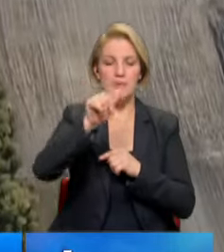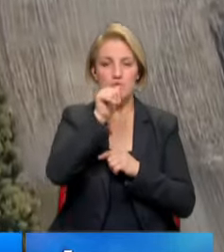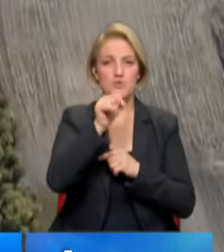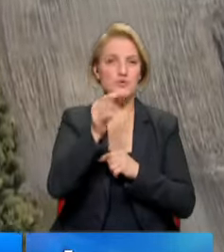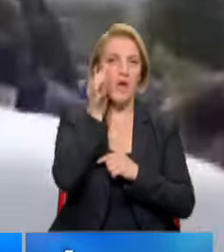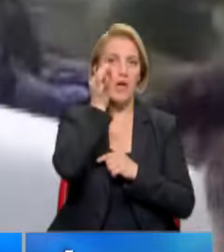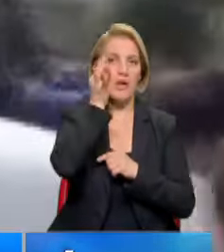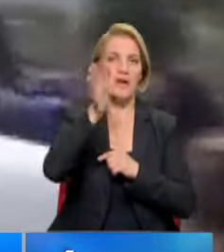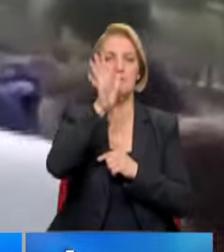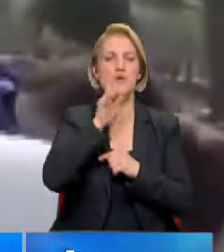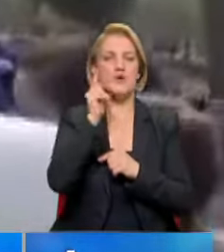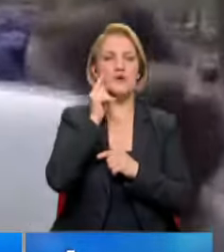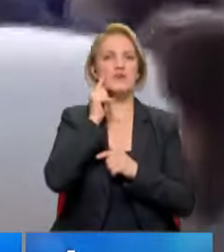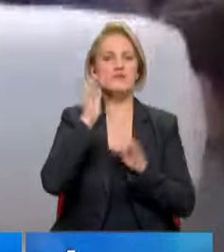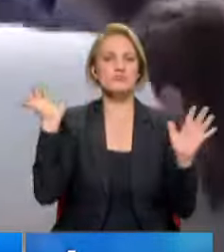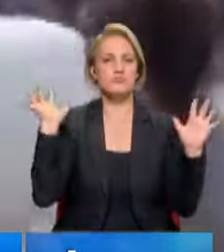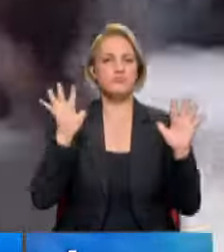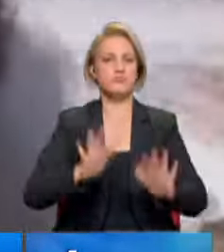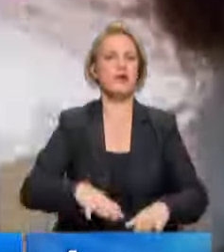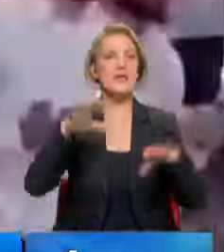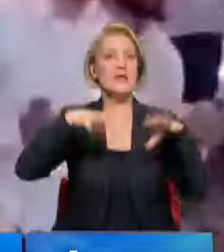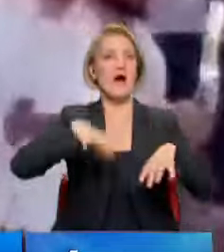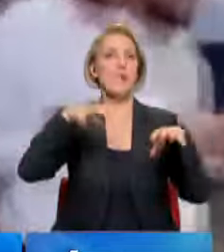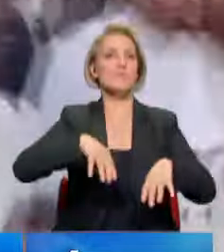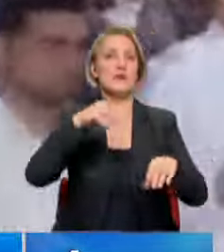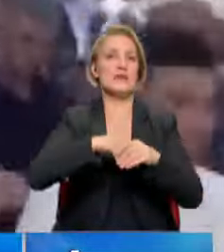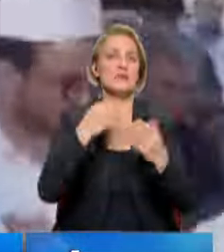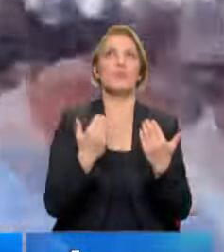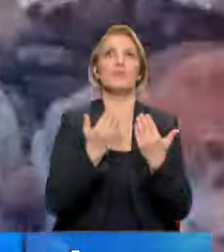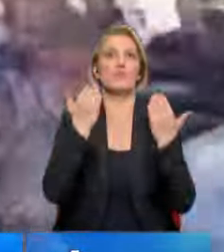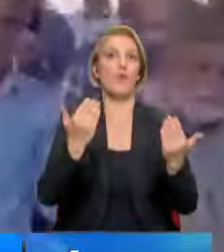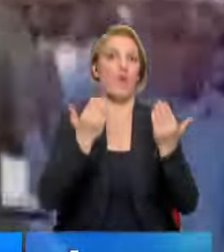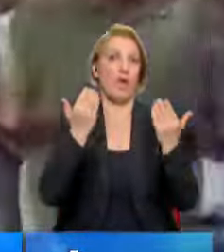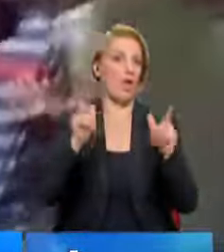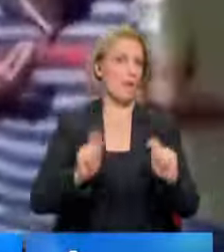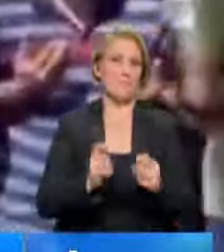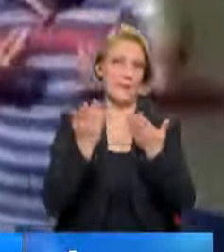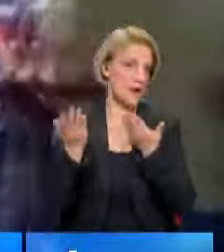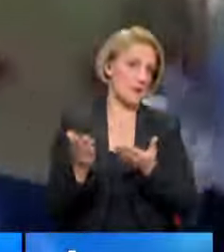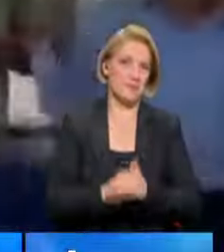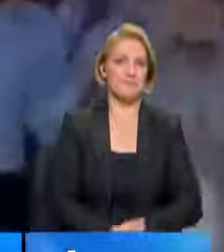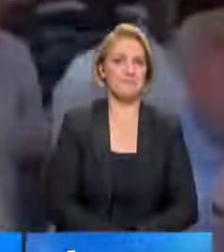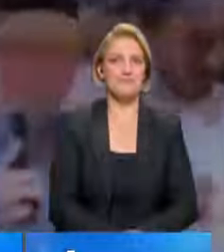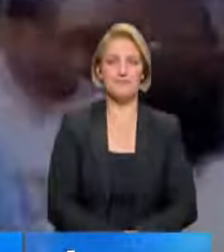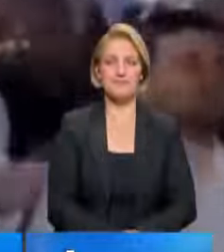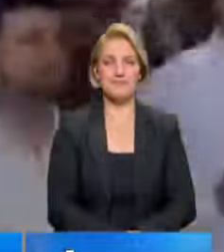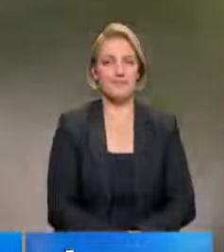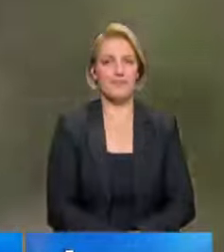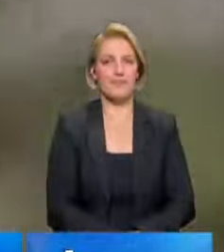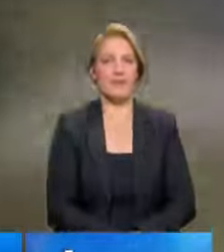Mahallesi. 500 kişi toplandı, yağmur için eller göğe açıldı. Bizlere hayırlı rızık, hayırlı yağmurlar ihsan eyle ya